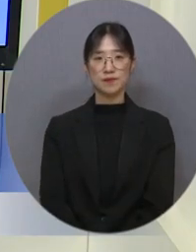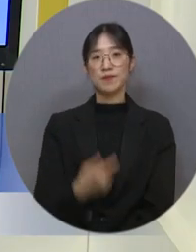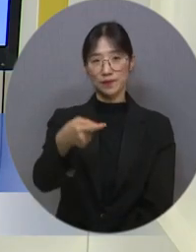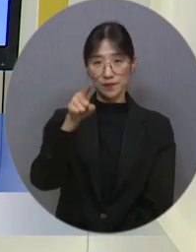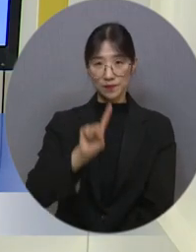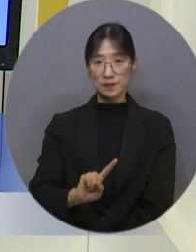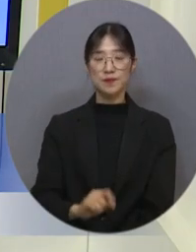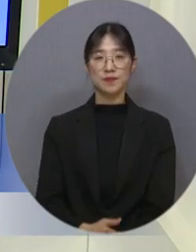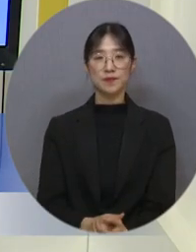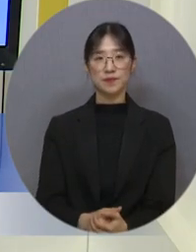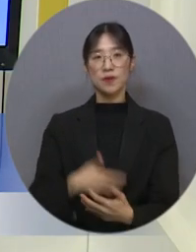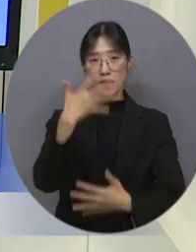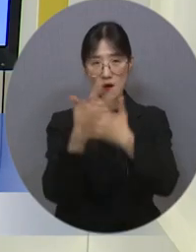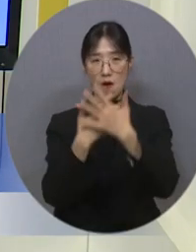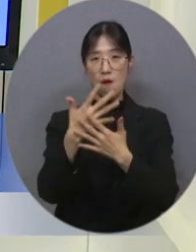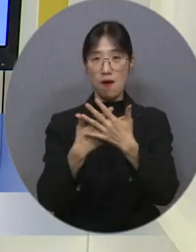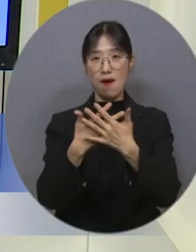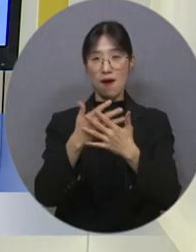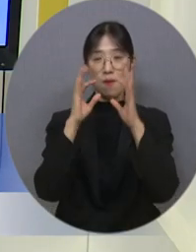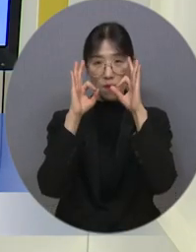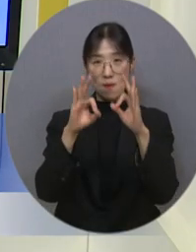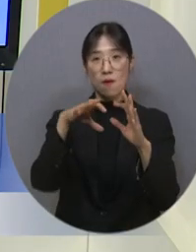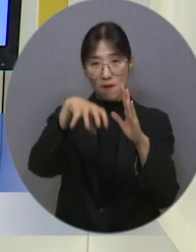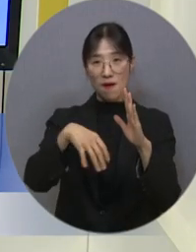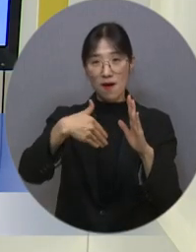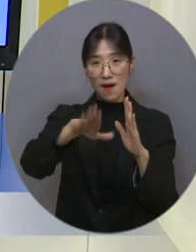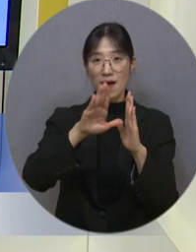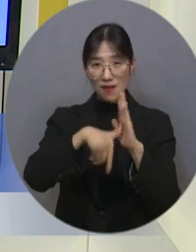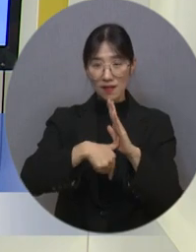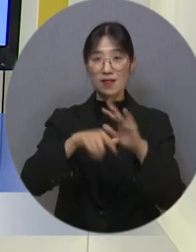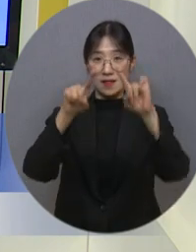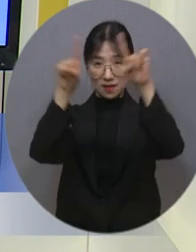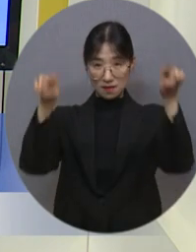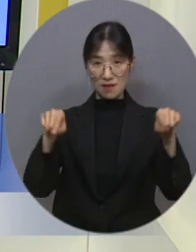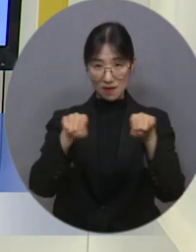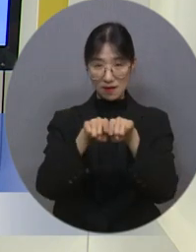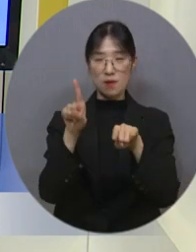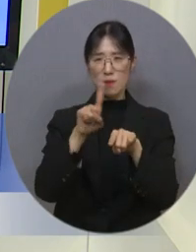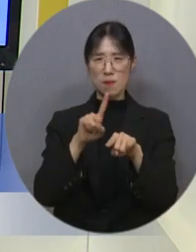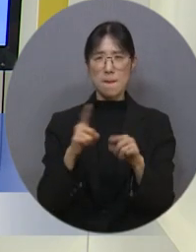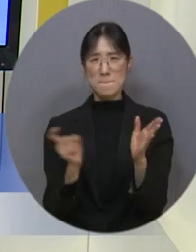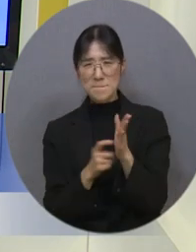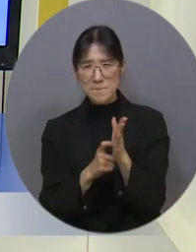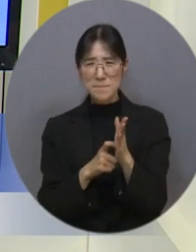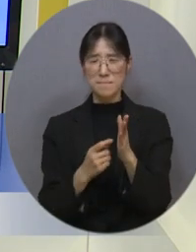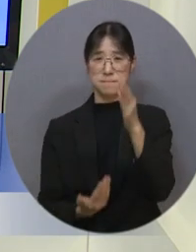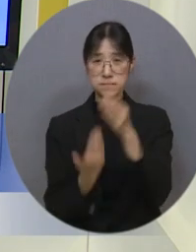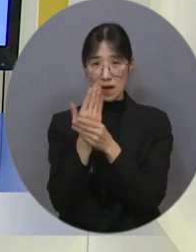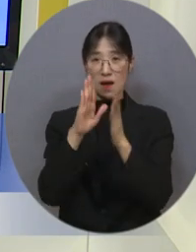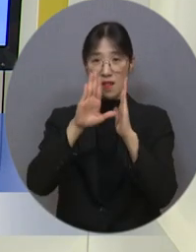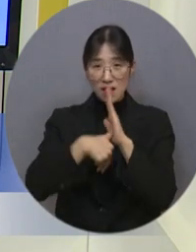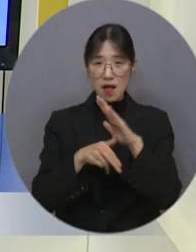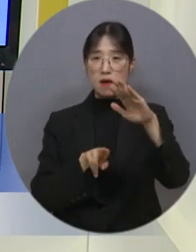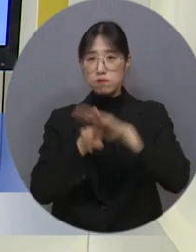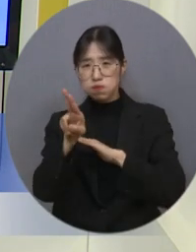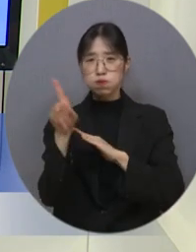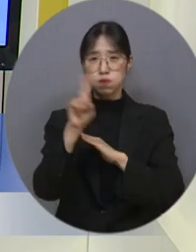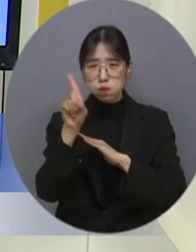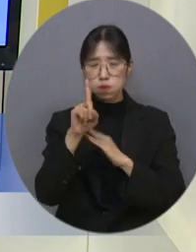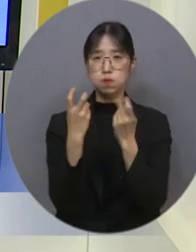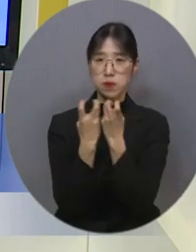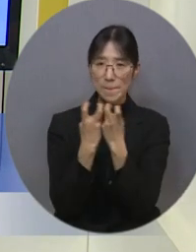소식입니다. 영화관을 갔을 때 영화 상영 전 스크린에는 비상 상황에 대비해 피난 안내 영상물이